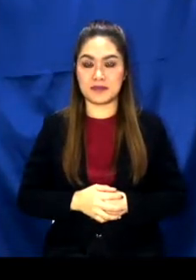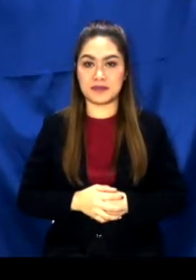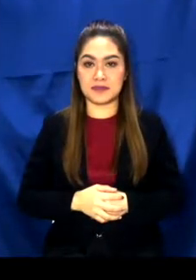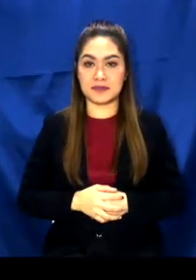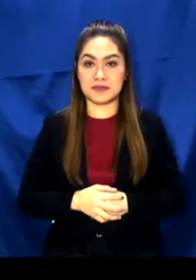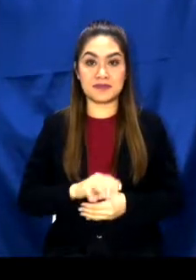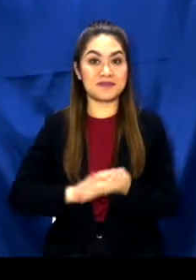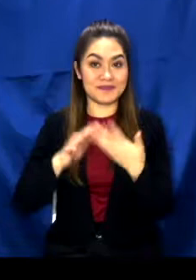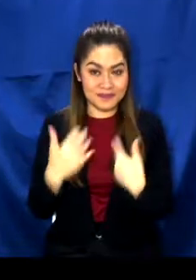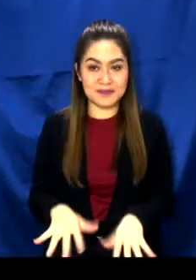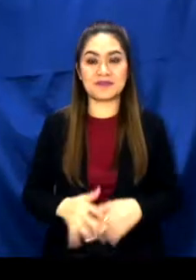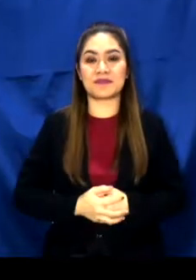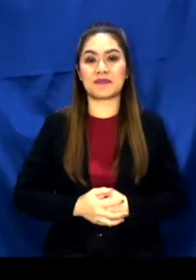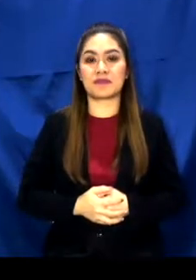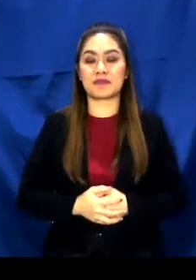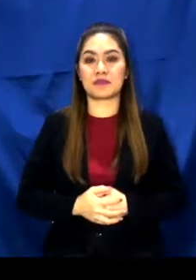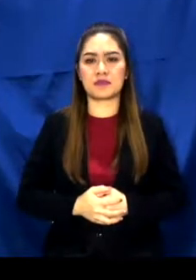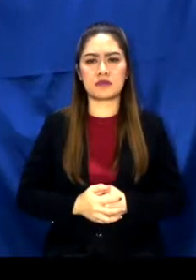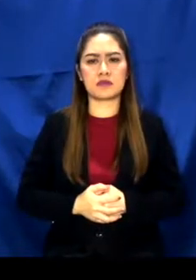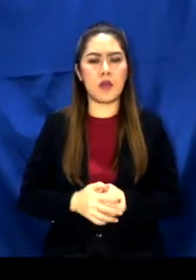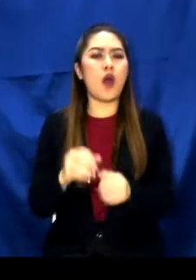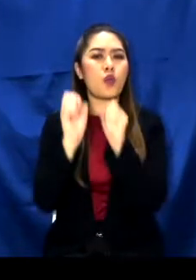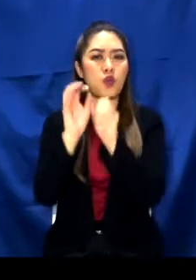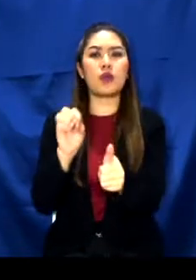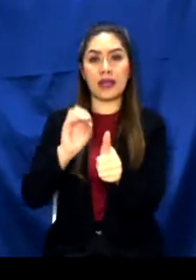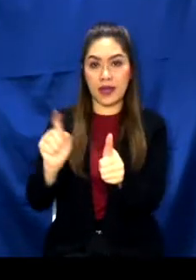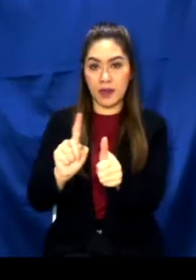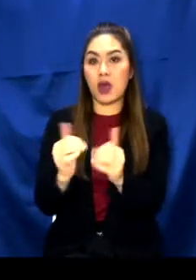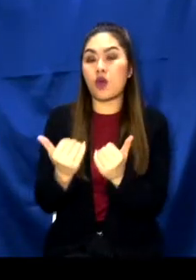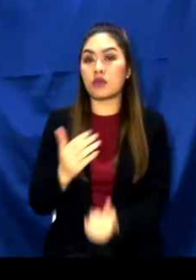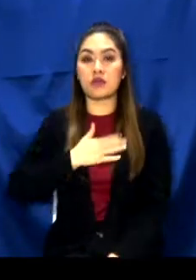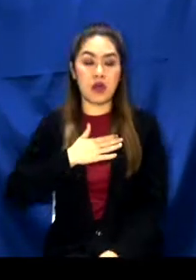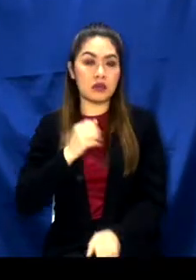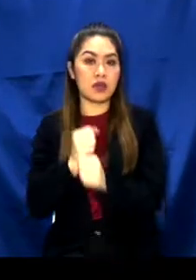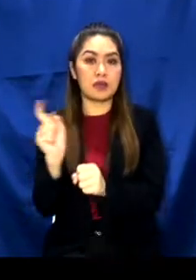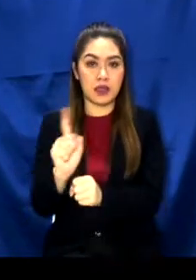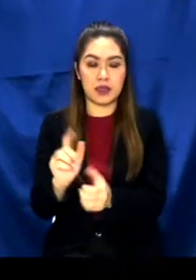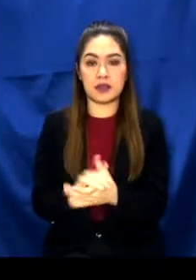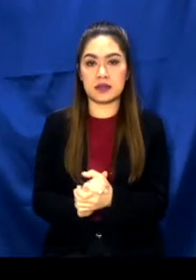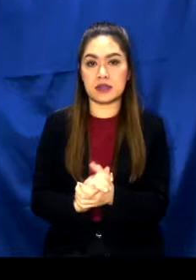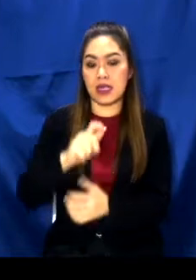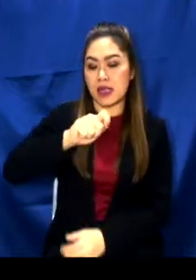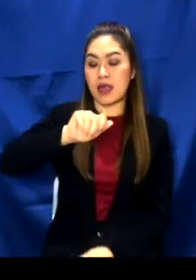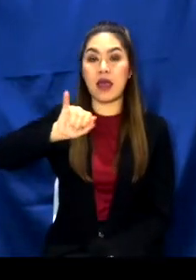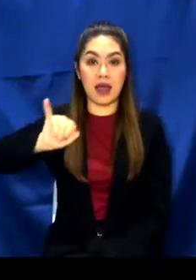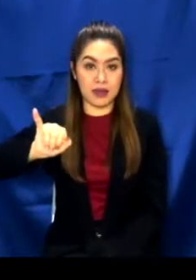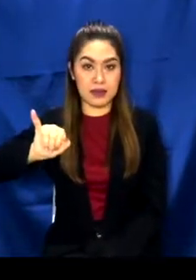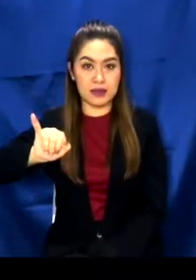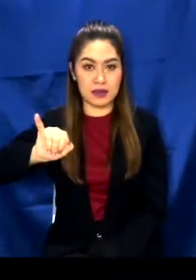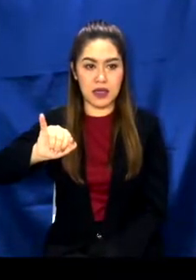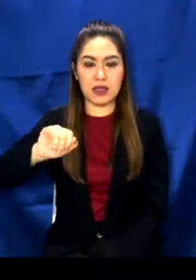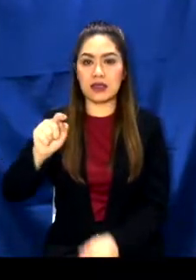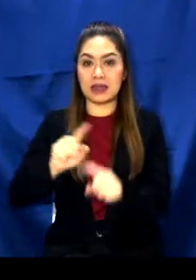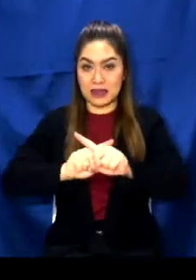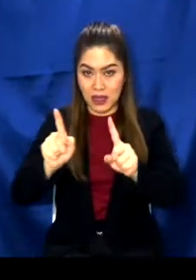พอ new มาแล้วนะคะอันนี้ครูจะบอกอะไรอย่างนึงนะคะอย่างของครูเนี่ยมันจะเป็น Illust ไม่ใช่เป็น CS นะคะแต่ว่า